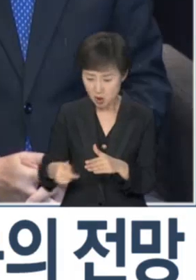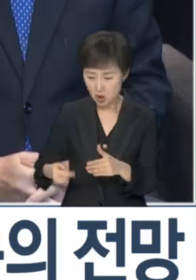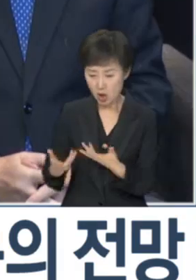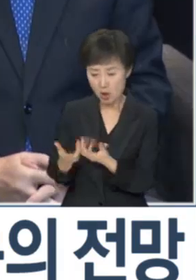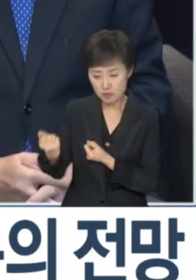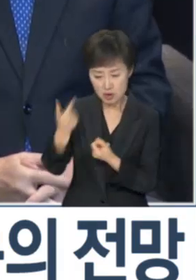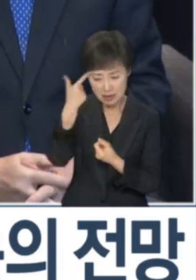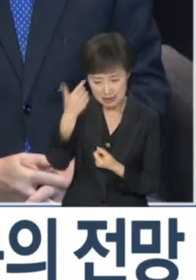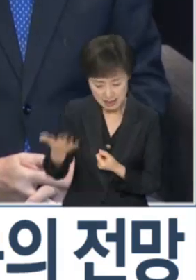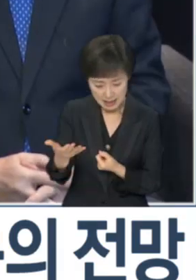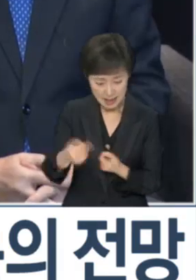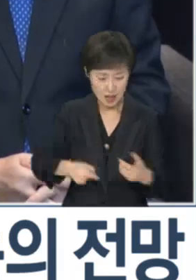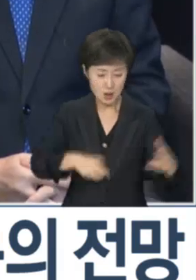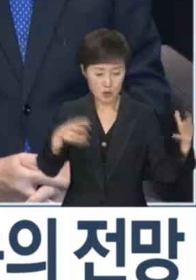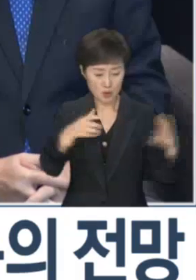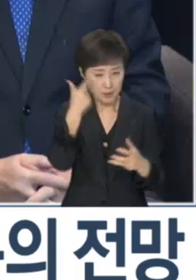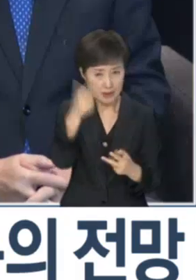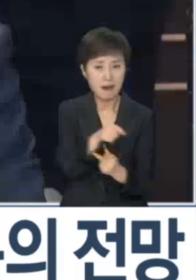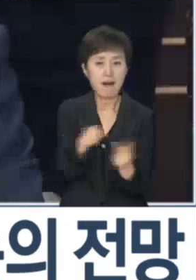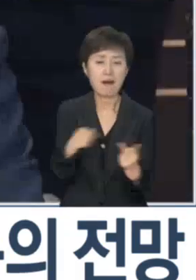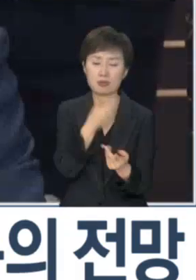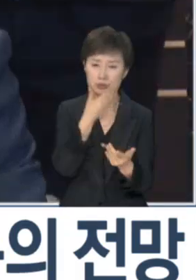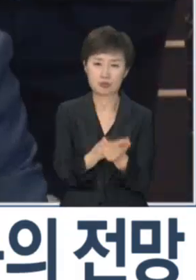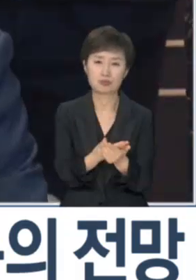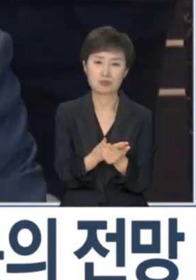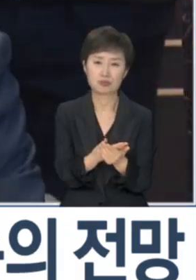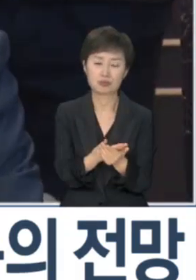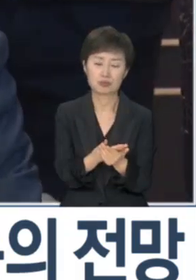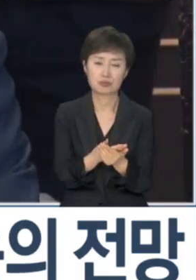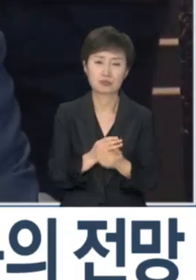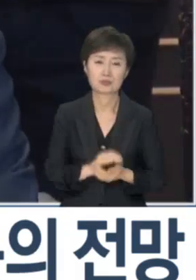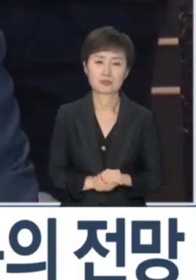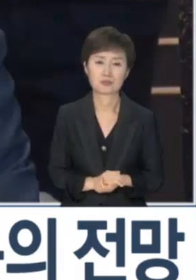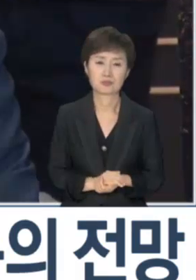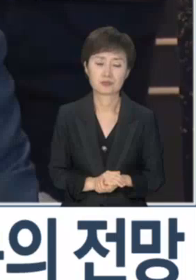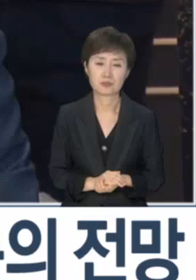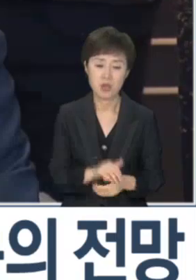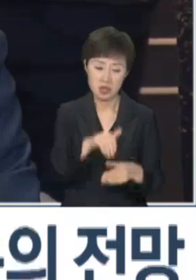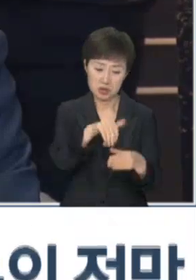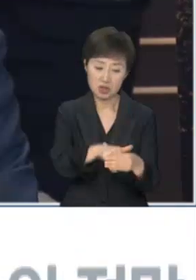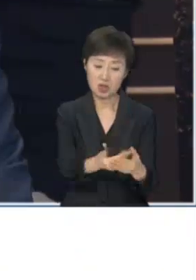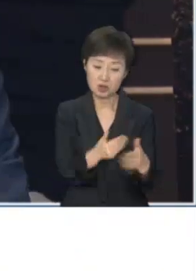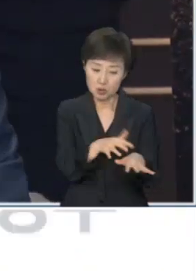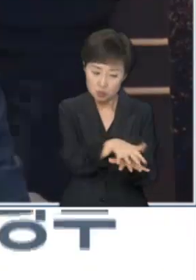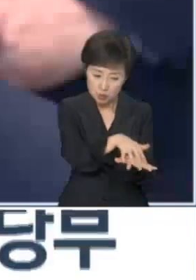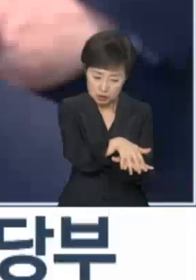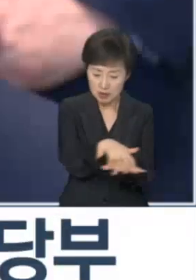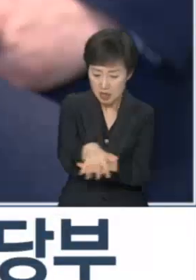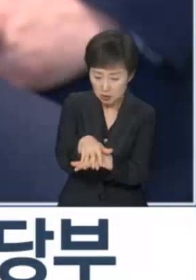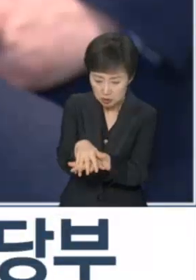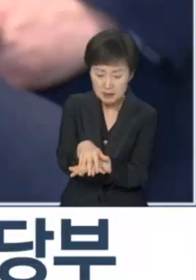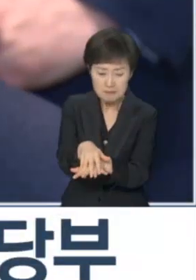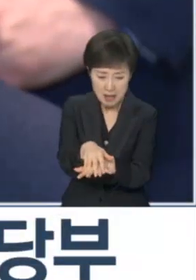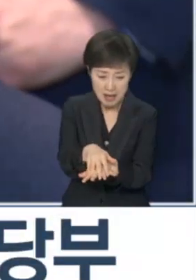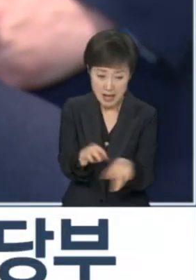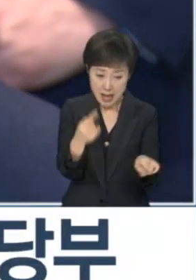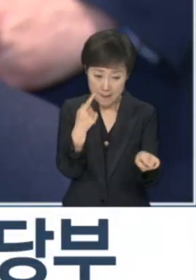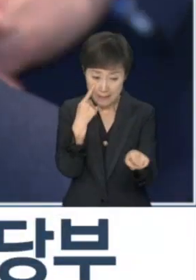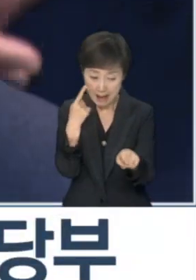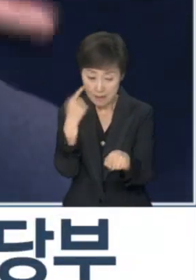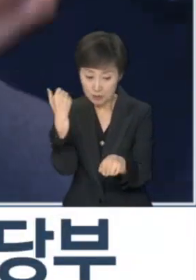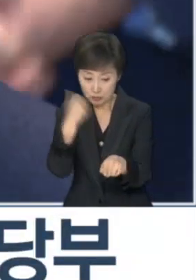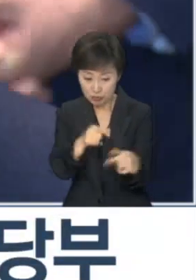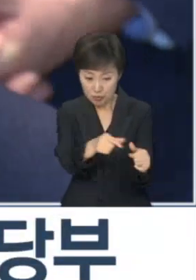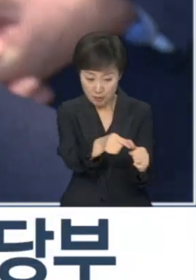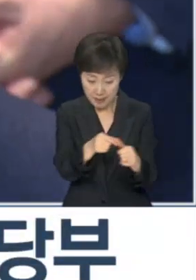통합이냐 이것은 각 선거의 구도를 지금 짜는 겁니다. 이 구도를 짜고 나서 그다음에 이슈와 인물을 통해서